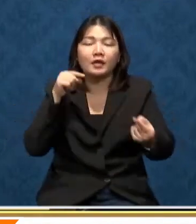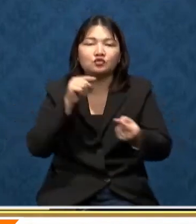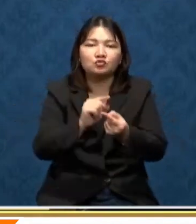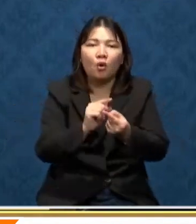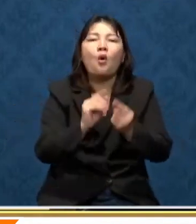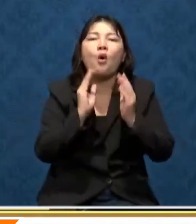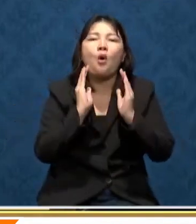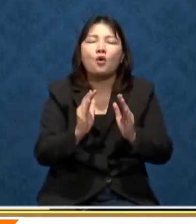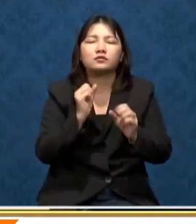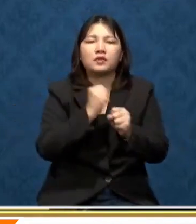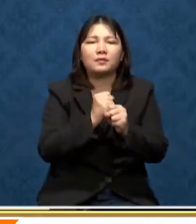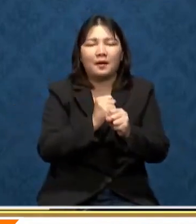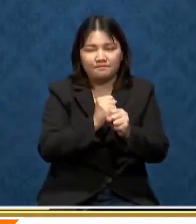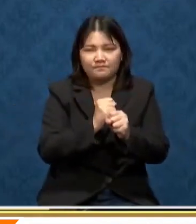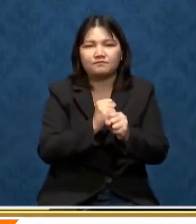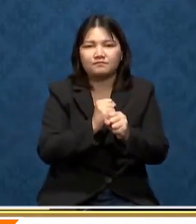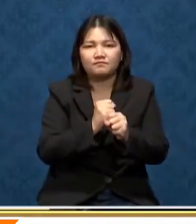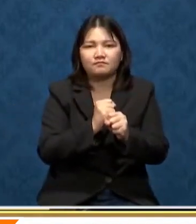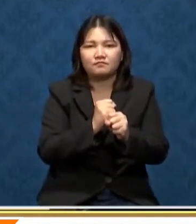อย่างทั่วถึง